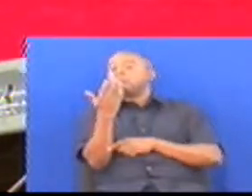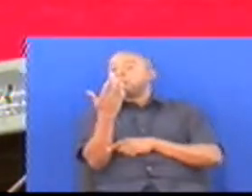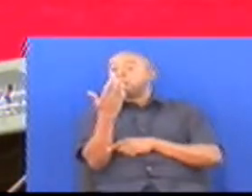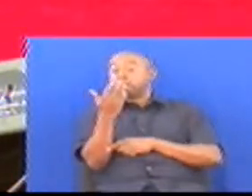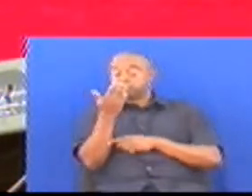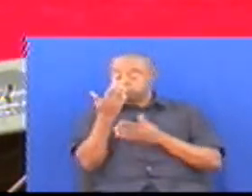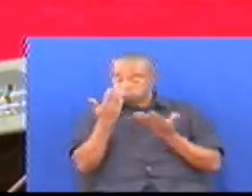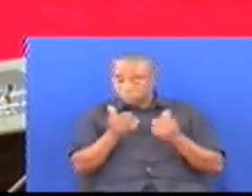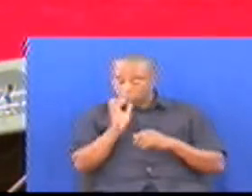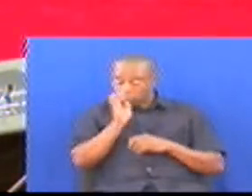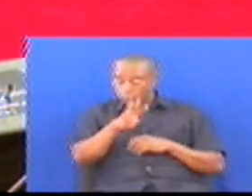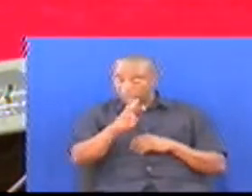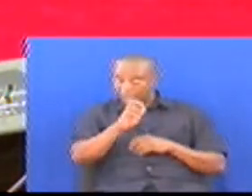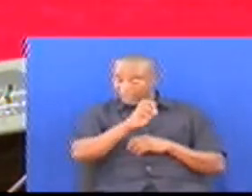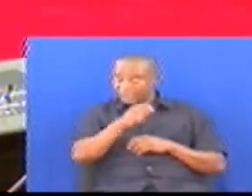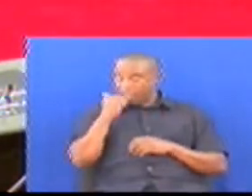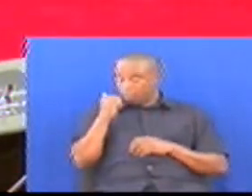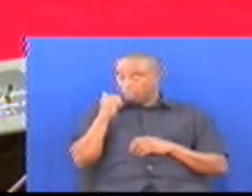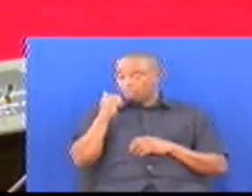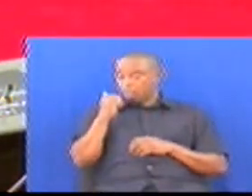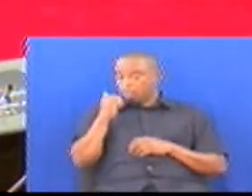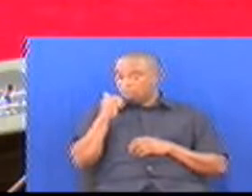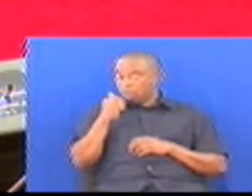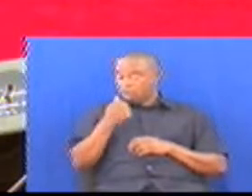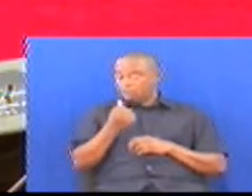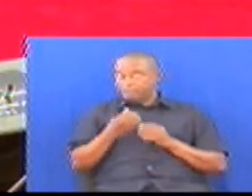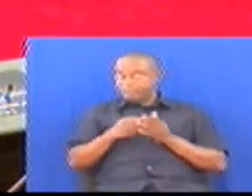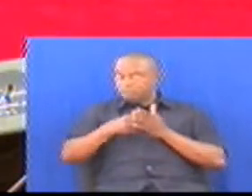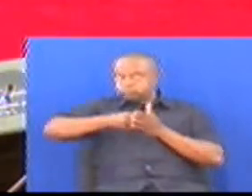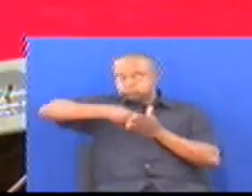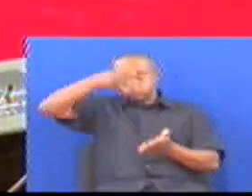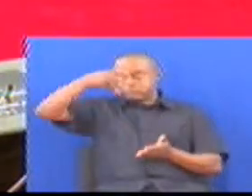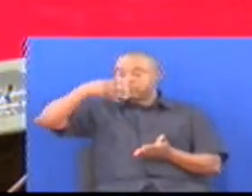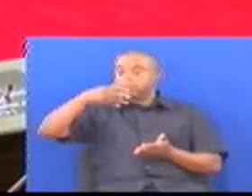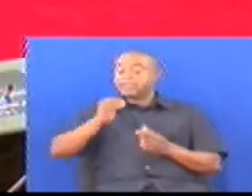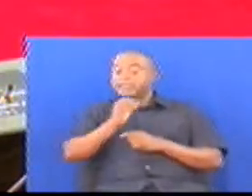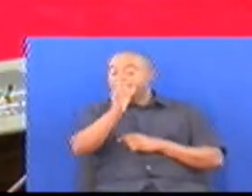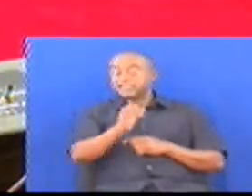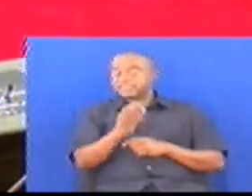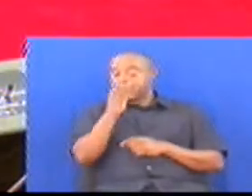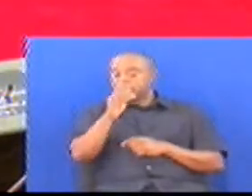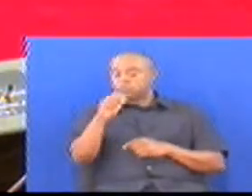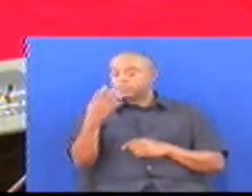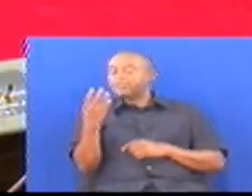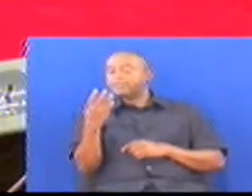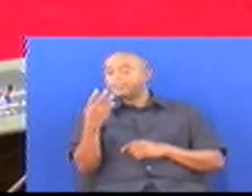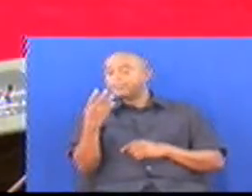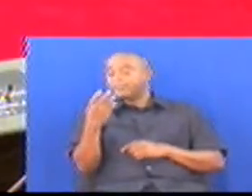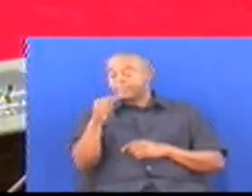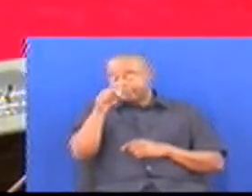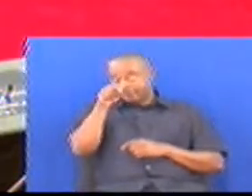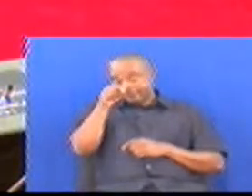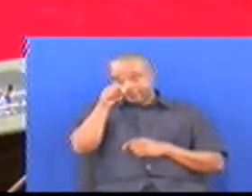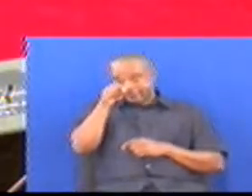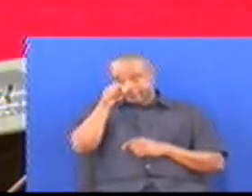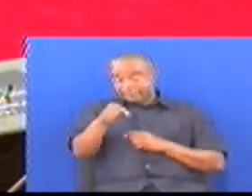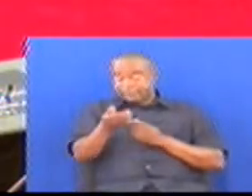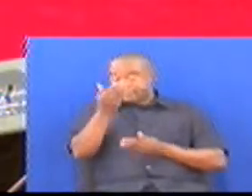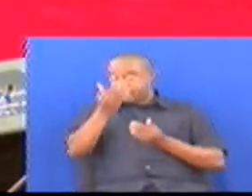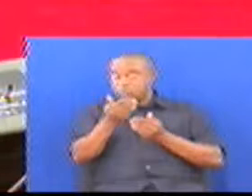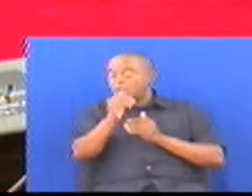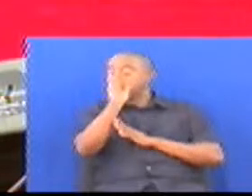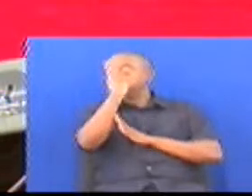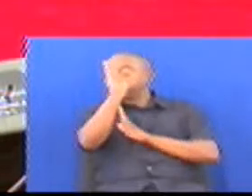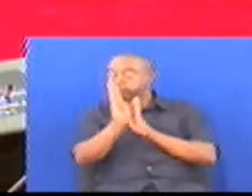ambapo mwaka 2019 mfumuko wa bei ulifikia 3.4%. Kiwango hiki ni cha chini